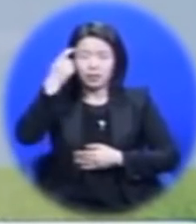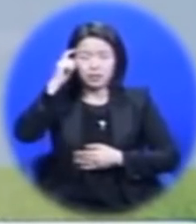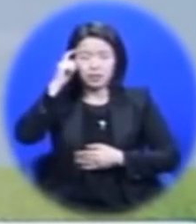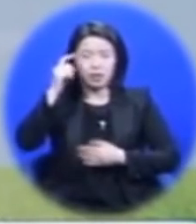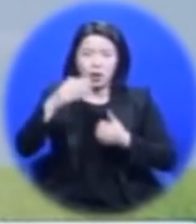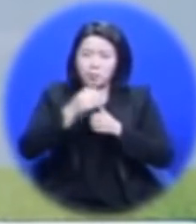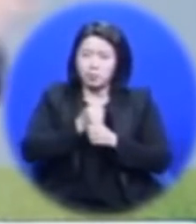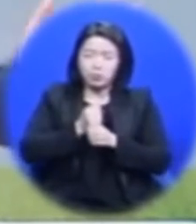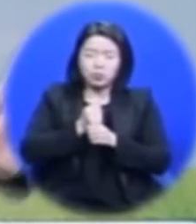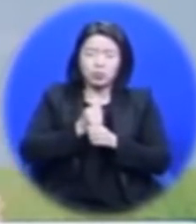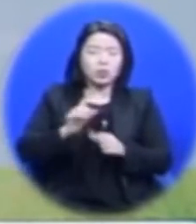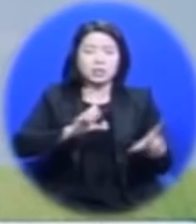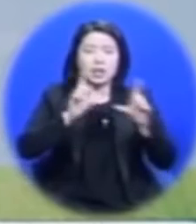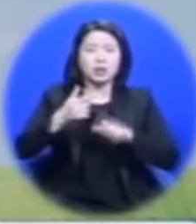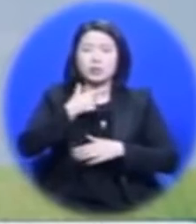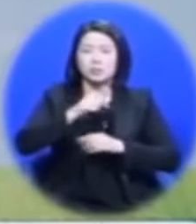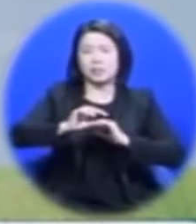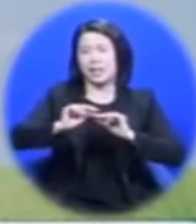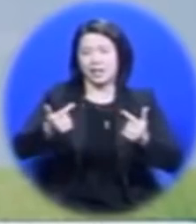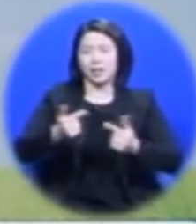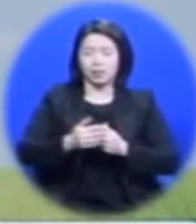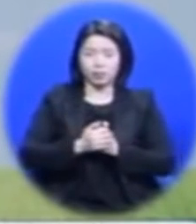품고 살고 싶지 않아집니다.